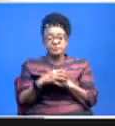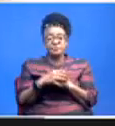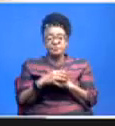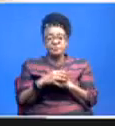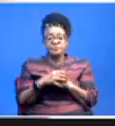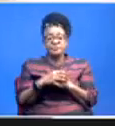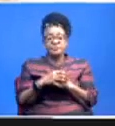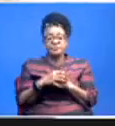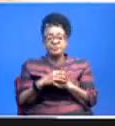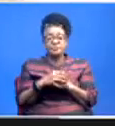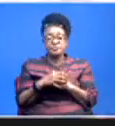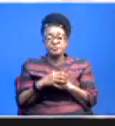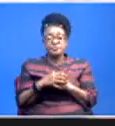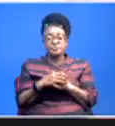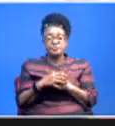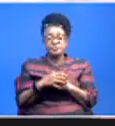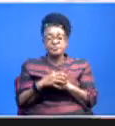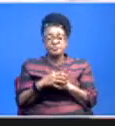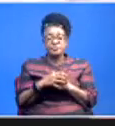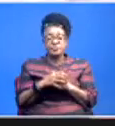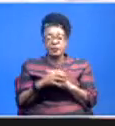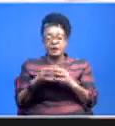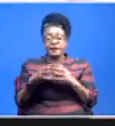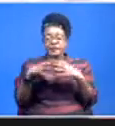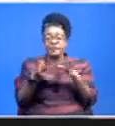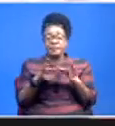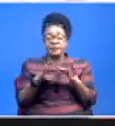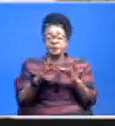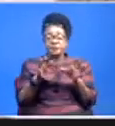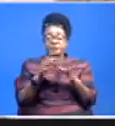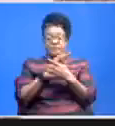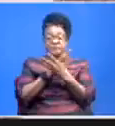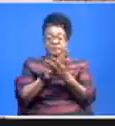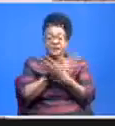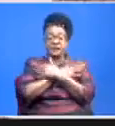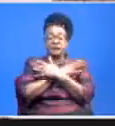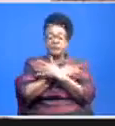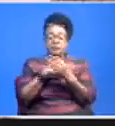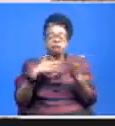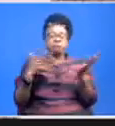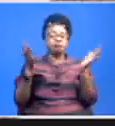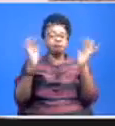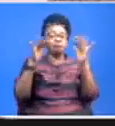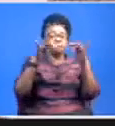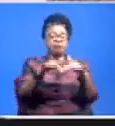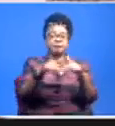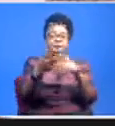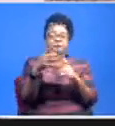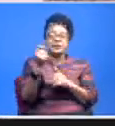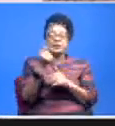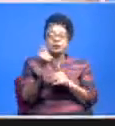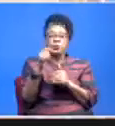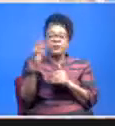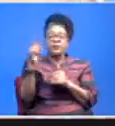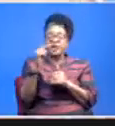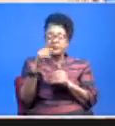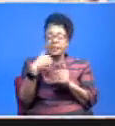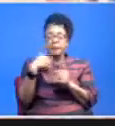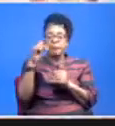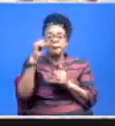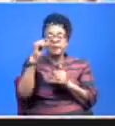Jamaa, familia na hata marafiki wa Victoria Mumbua Muloki walikusanyika katika bustani ya Little Theatre mjini Mombasa